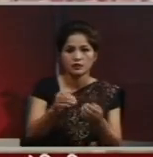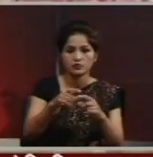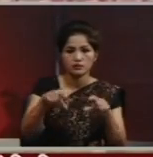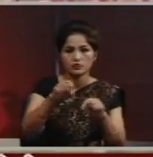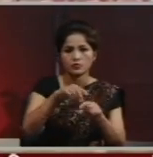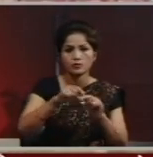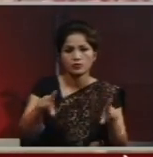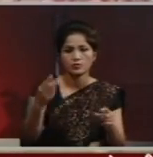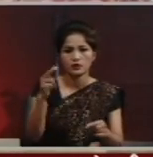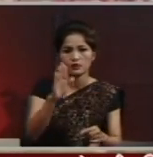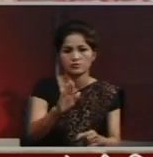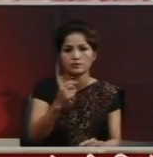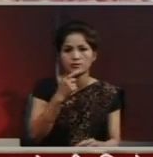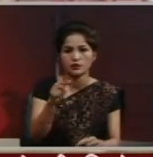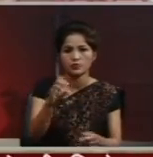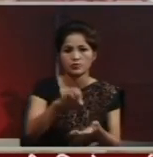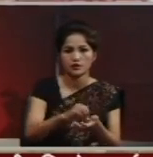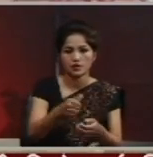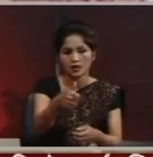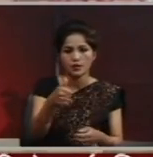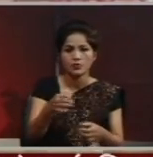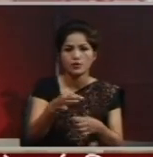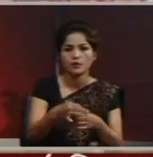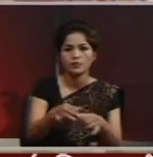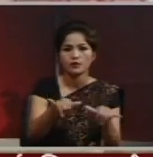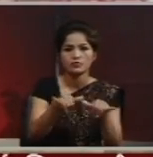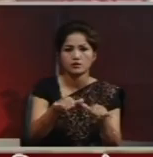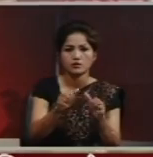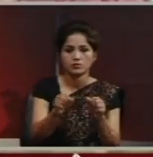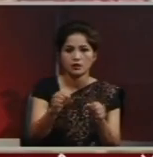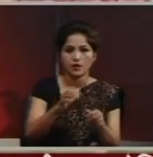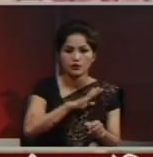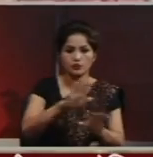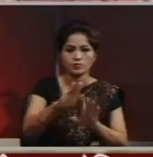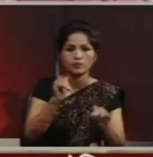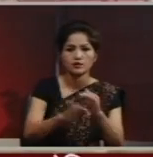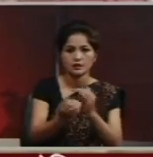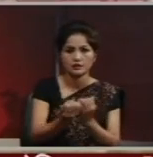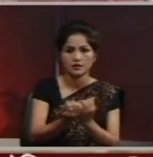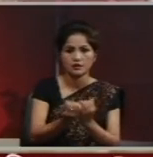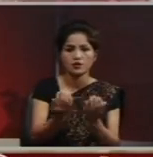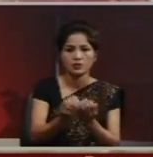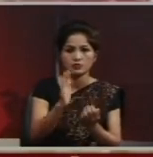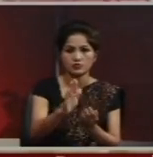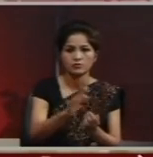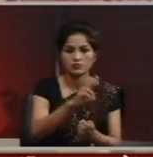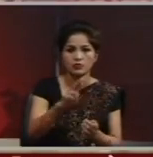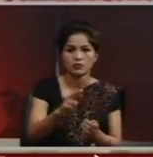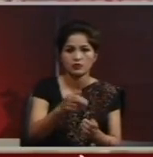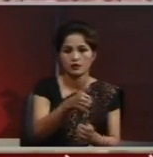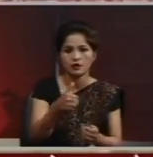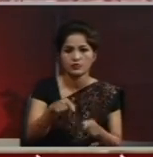तयारी भइसकेका छन् भने योपालि झन् व्यवस्थित हिसाबले हामी स्वयंसेवक परिचालन गर्नेछु र